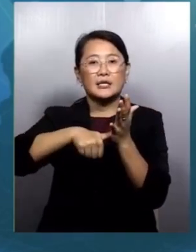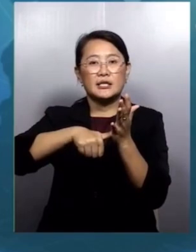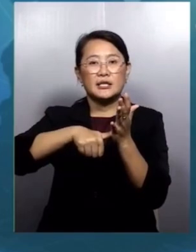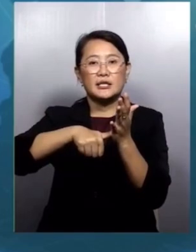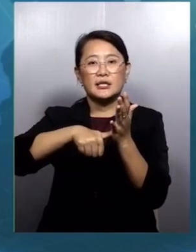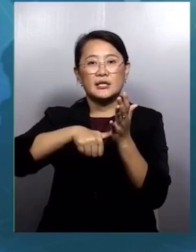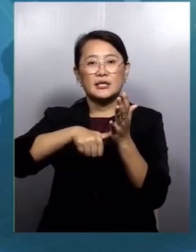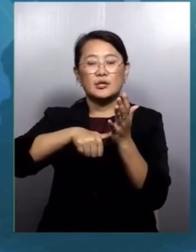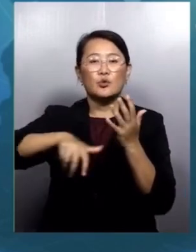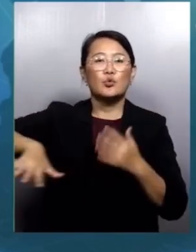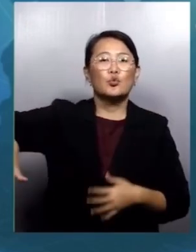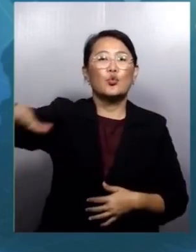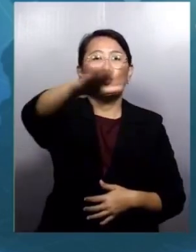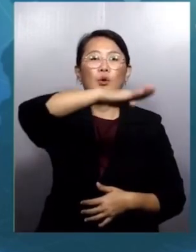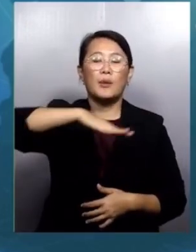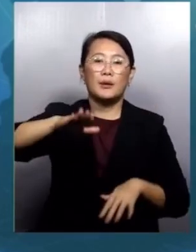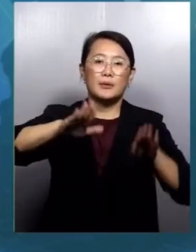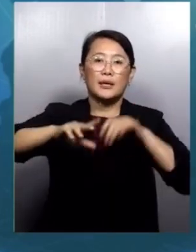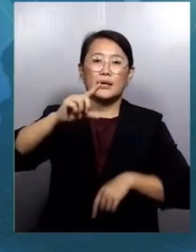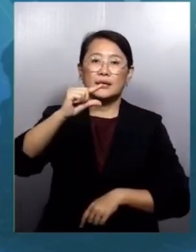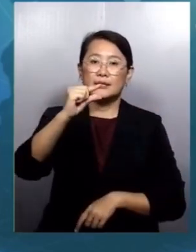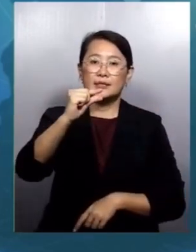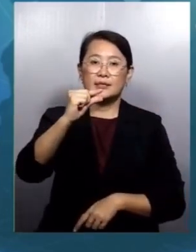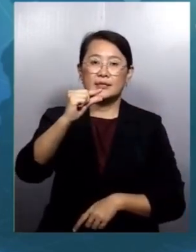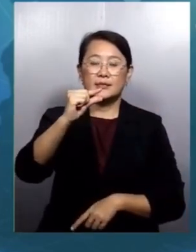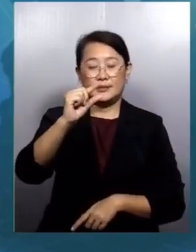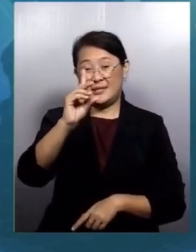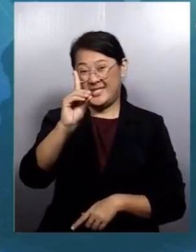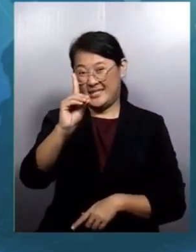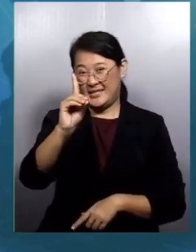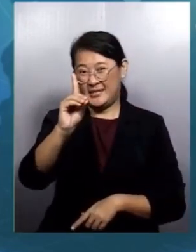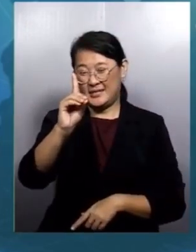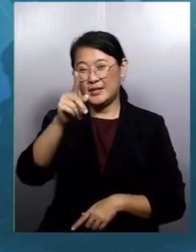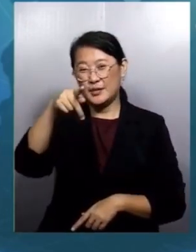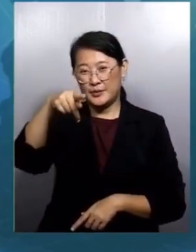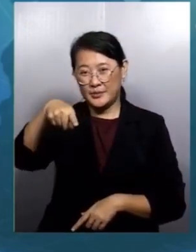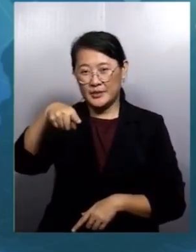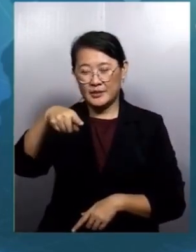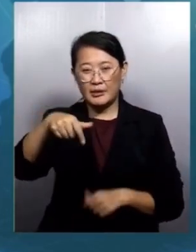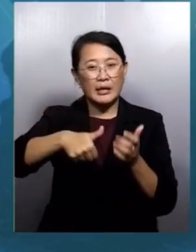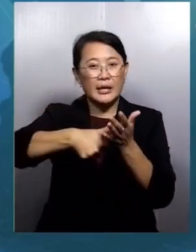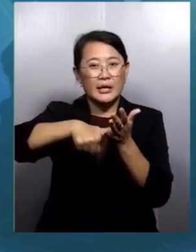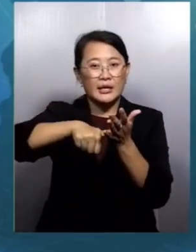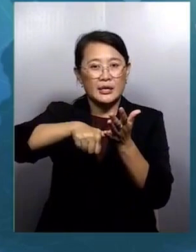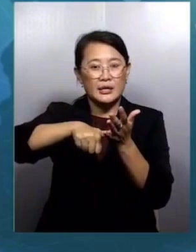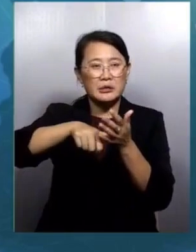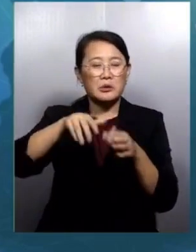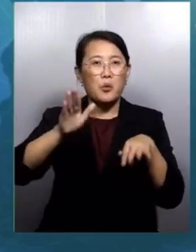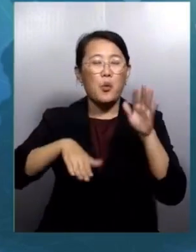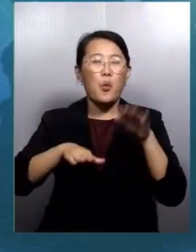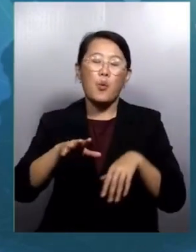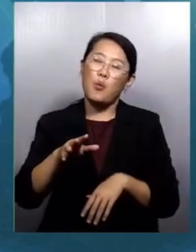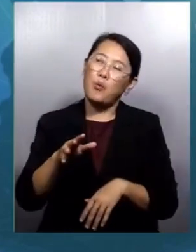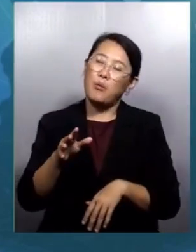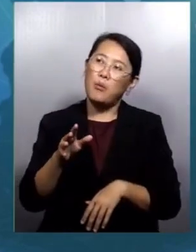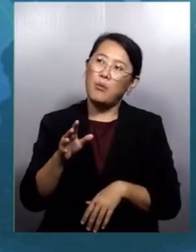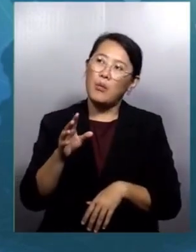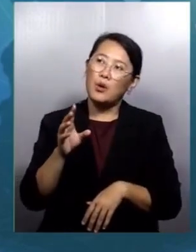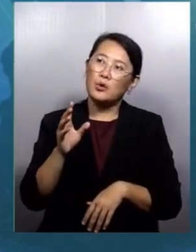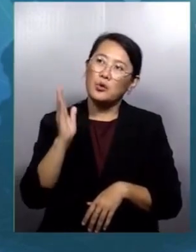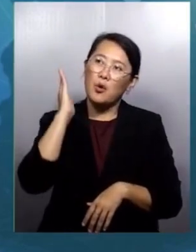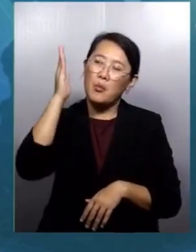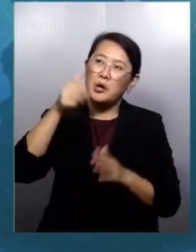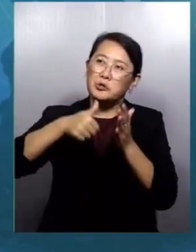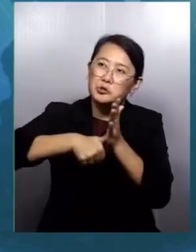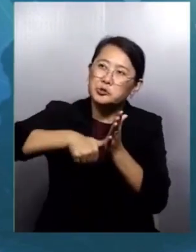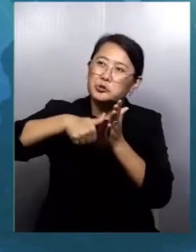นนี้ 100% ของ GDP แล้วแล้วเขาขาดดุลงบประมาณขาดดุลประมาณ 6% ของ GDP และจะขาดดุลเพิ่มขึ้นไปเ